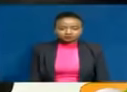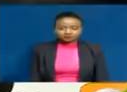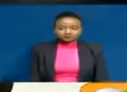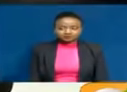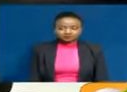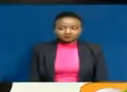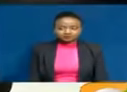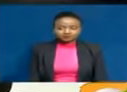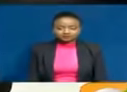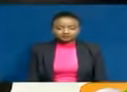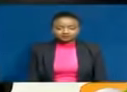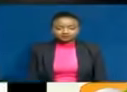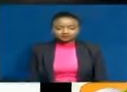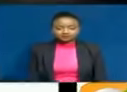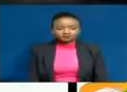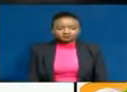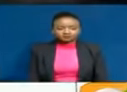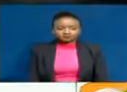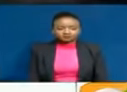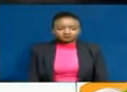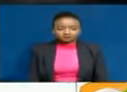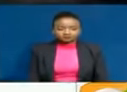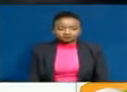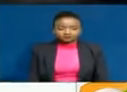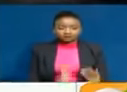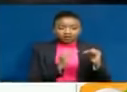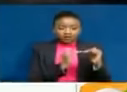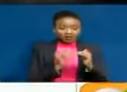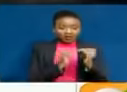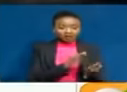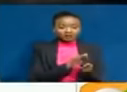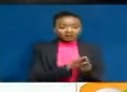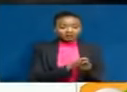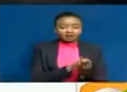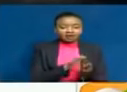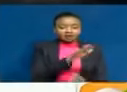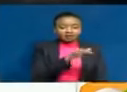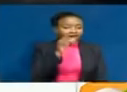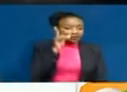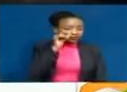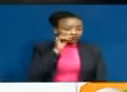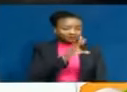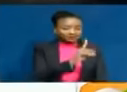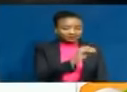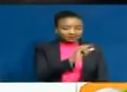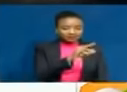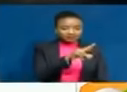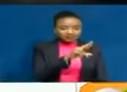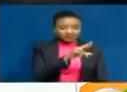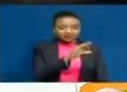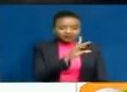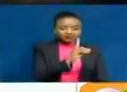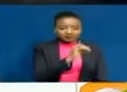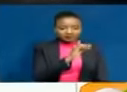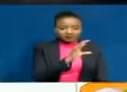sasa tuelekee kule pwani ambapo kulikuwa na kizaazaa katika benki ya Equity iliyoko katika barabara ya Digo mjini Mombasa baada ya mwizi kukimbilia benki